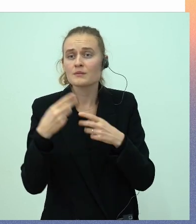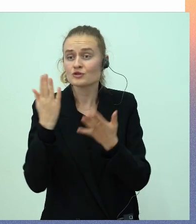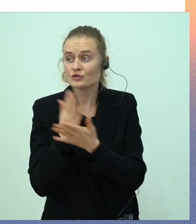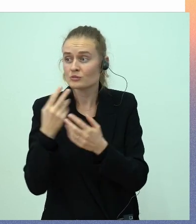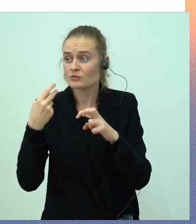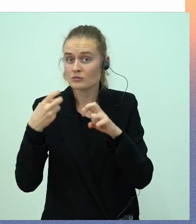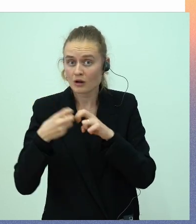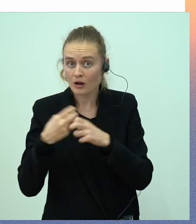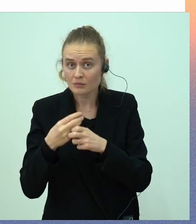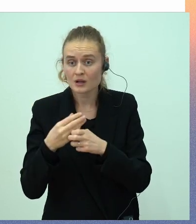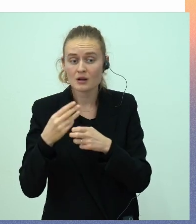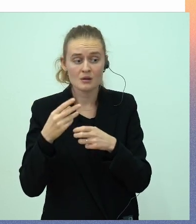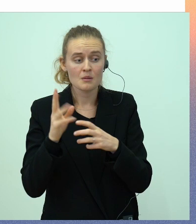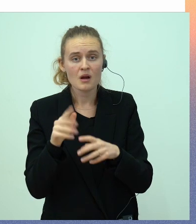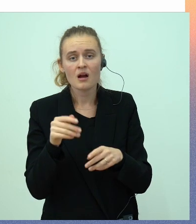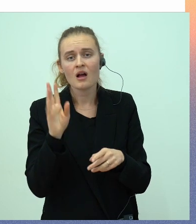šalyse.